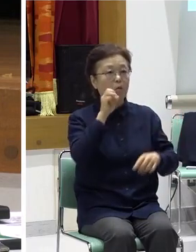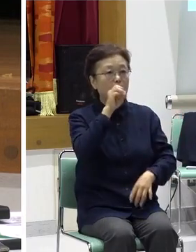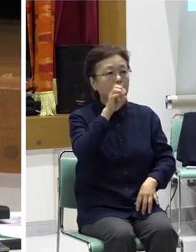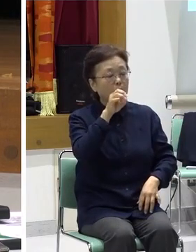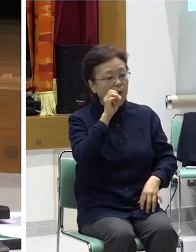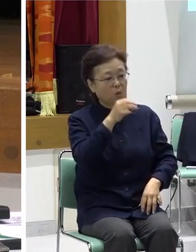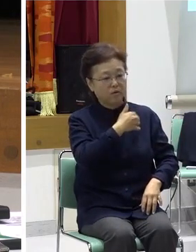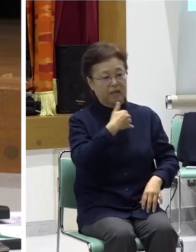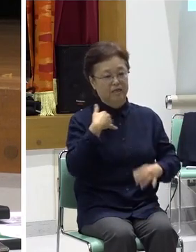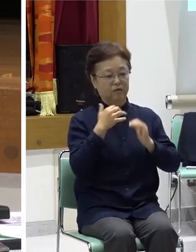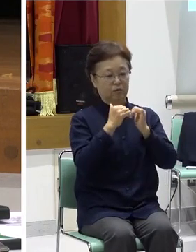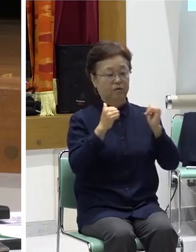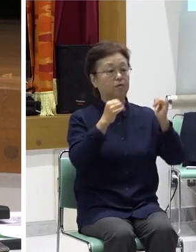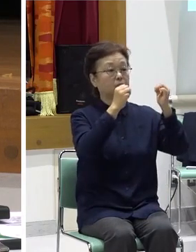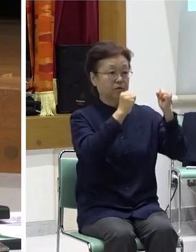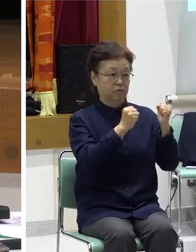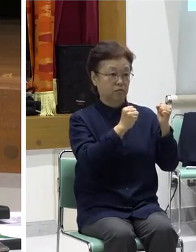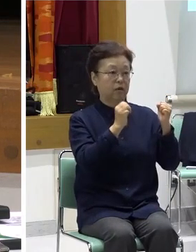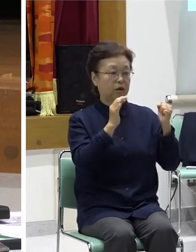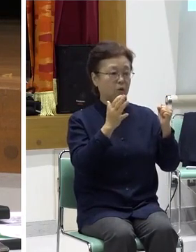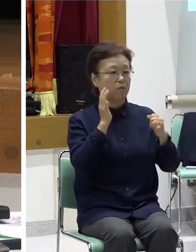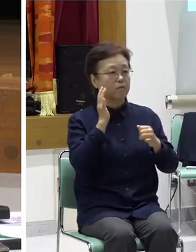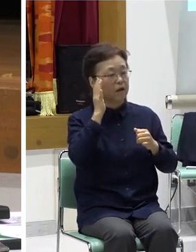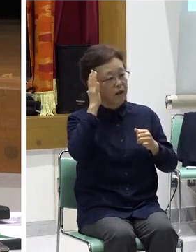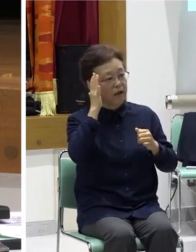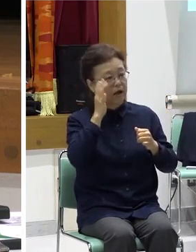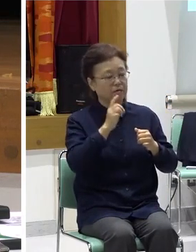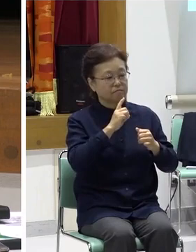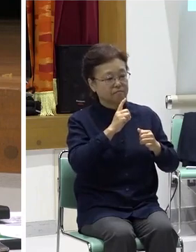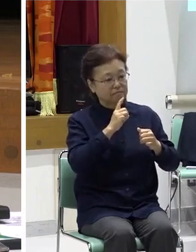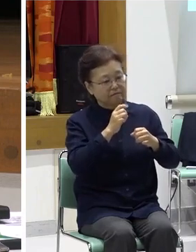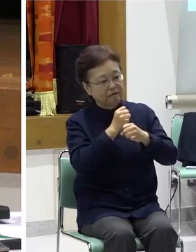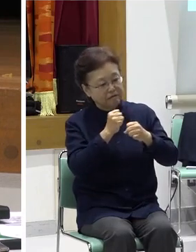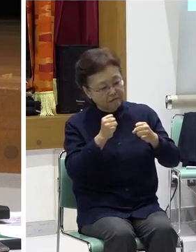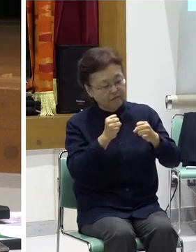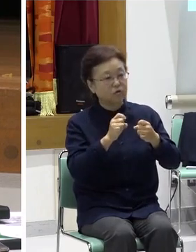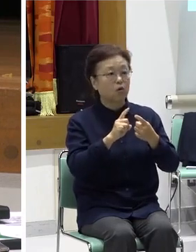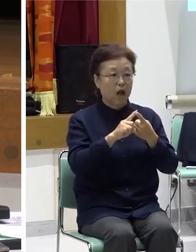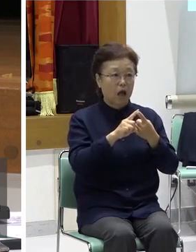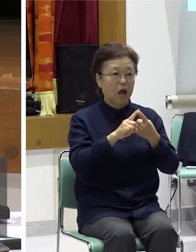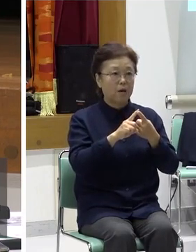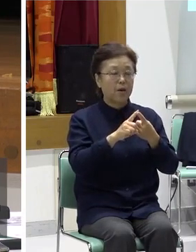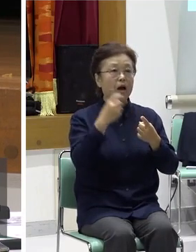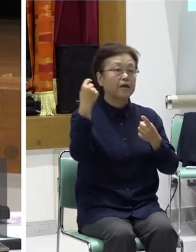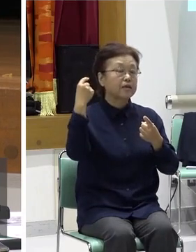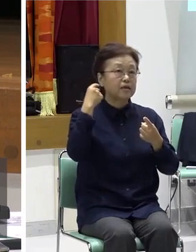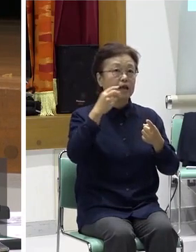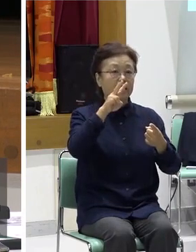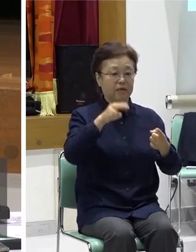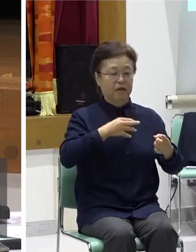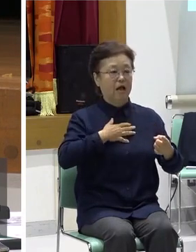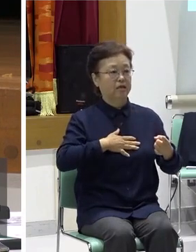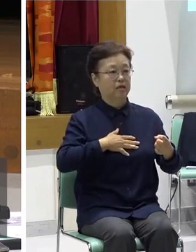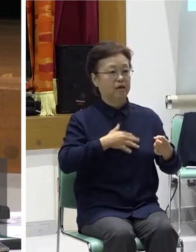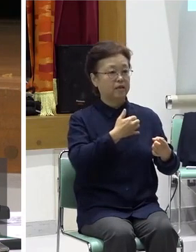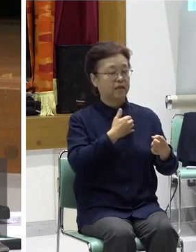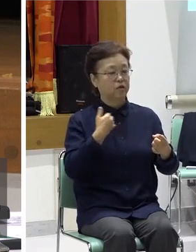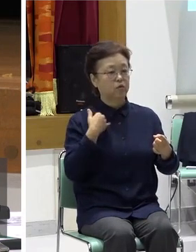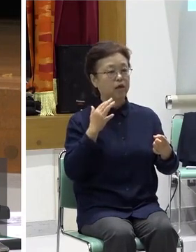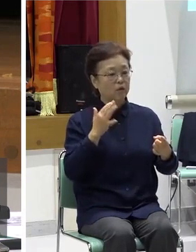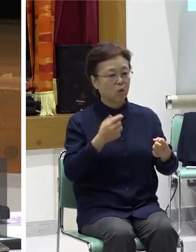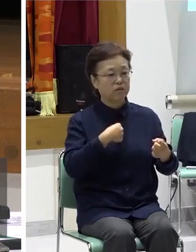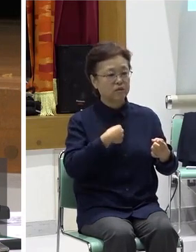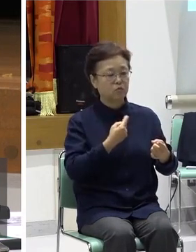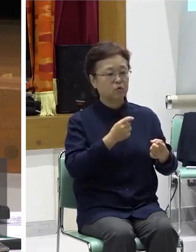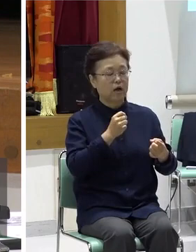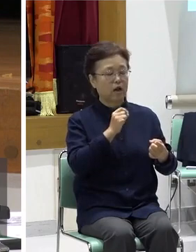ですけど、やはりなかなか言葉が出なかったりとか、ある程度の理解はできてても、なかなかやっぱり自分から